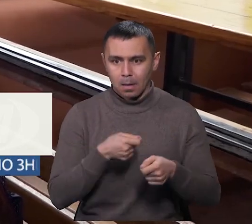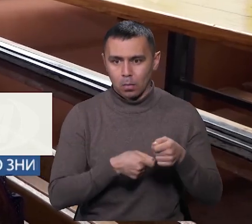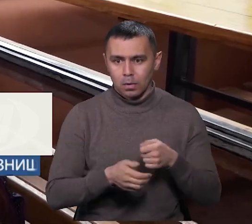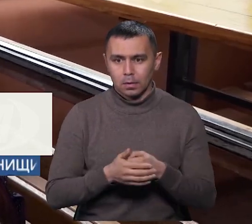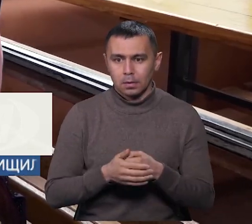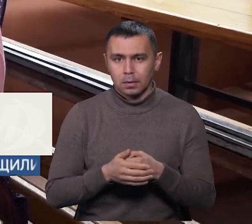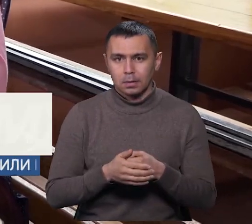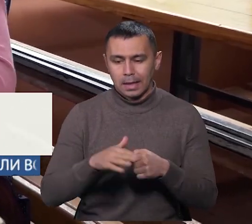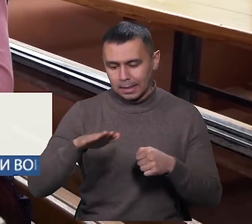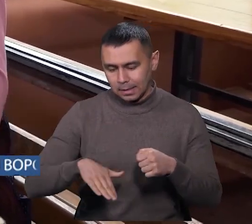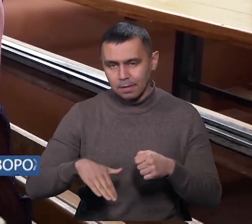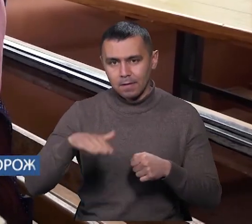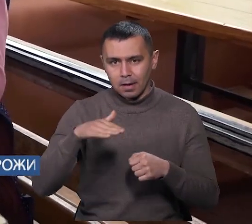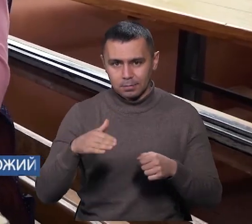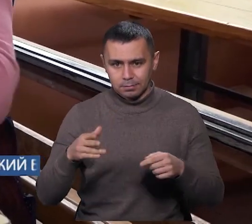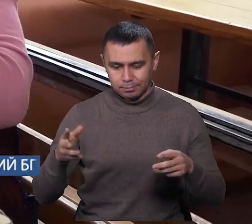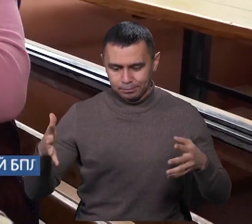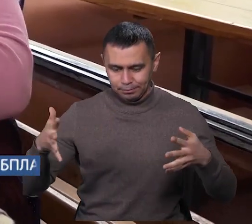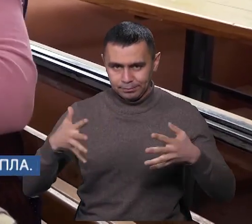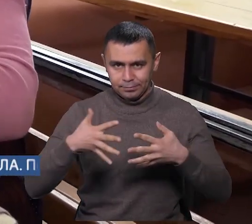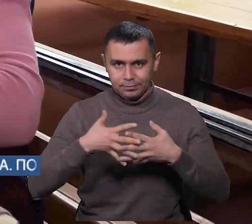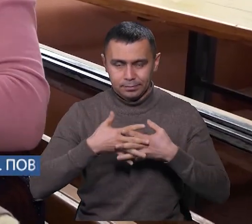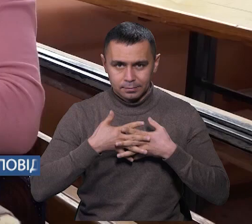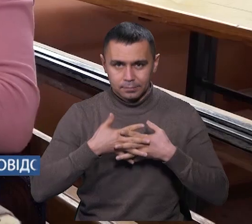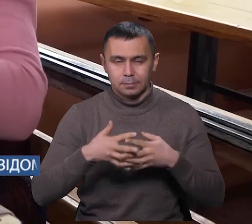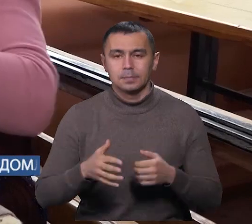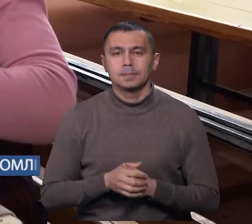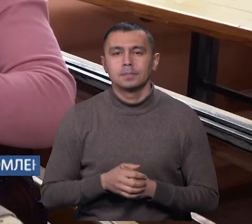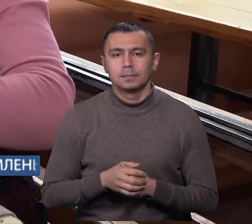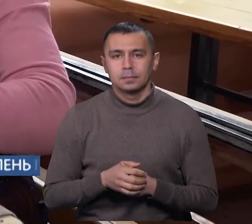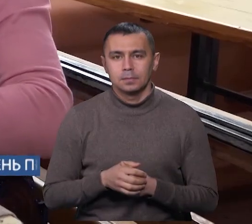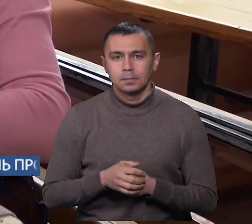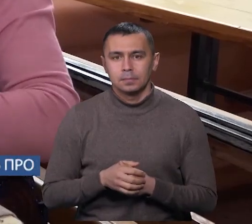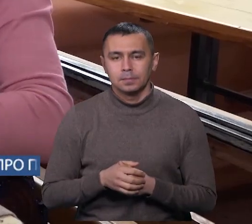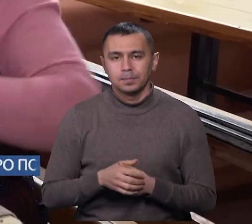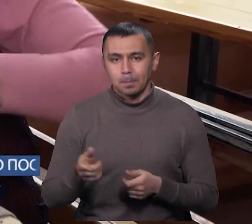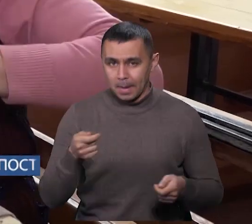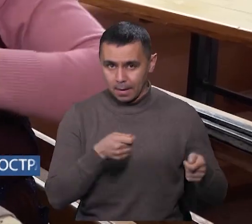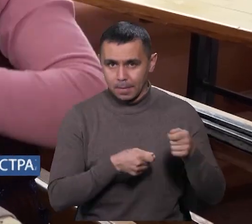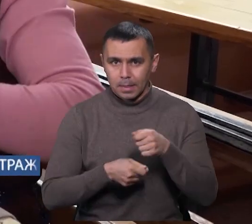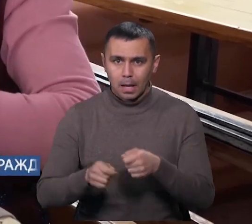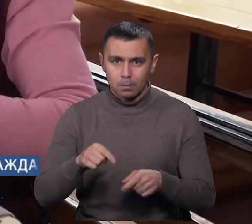Ось вниз-вверх, вниз-вверх, вниз-вверх. Переплітаємо.